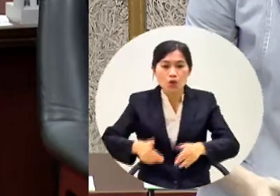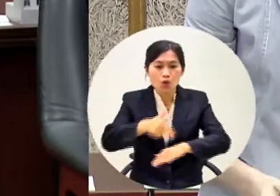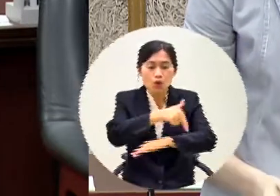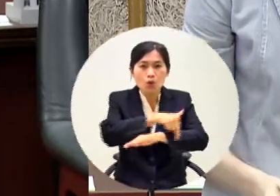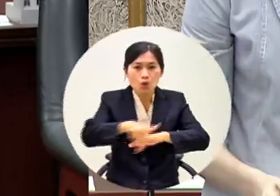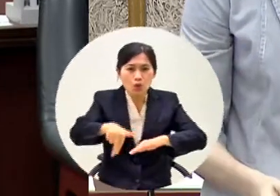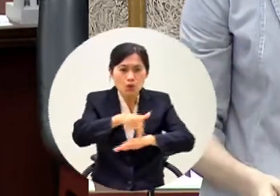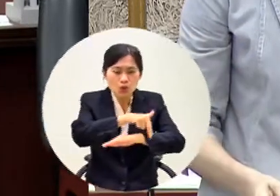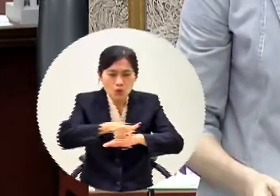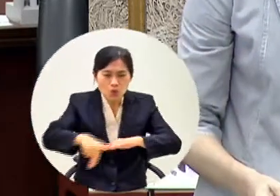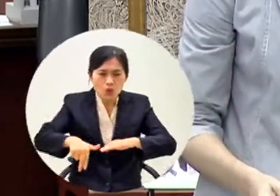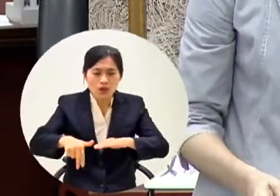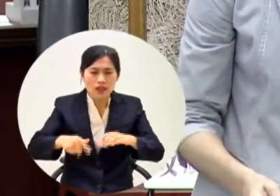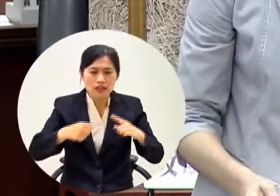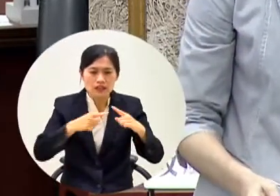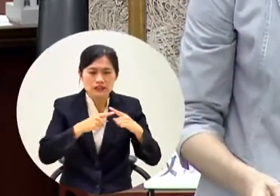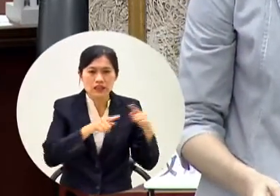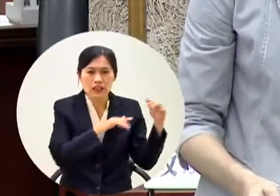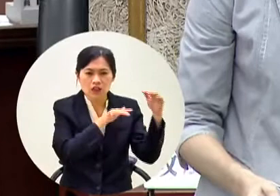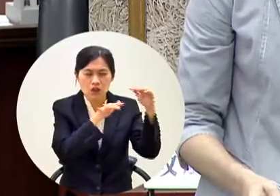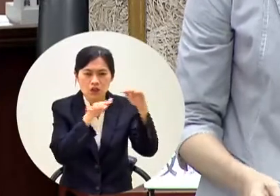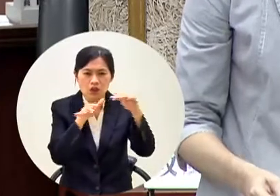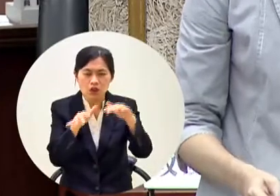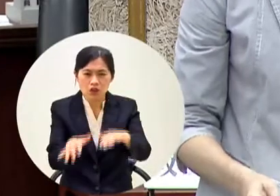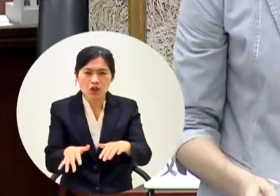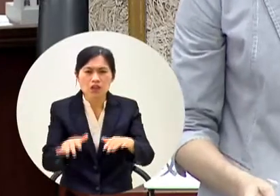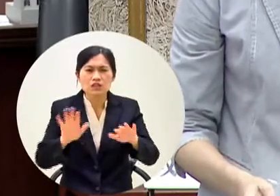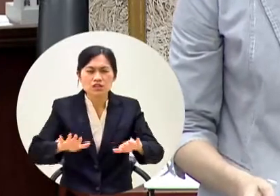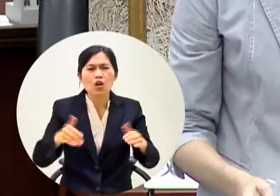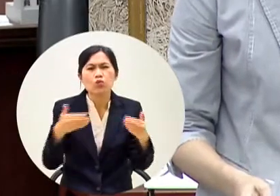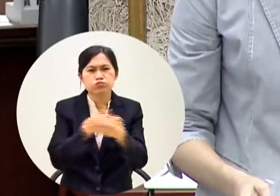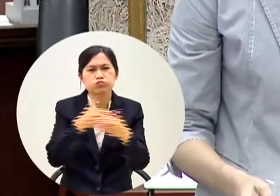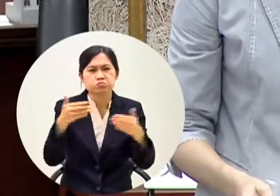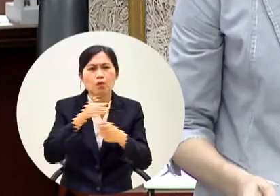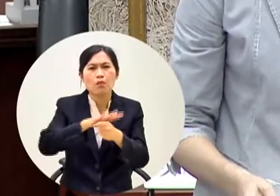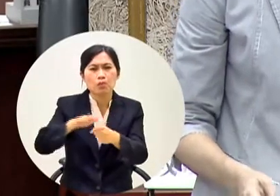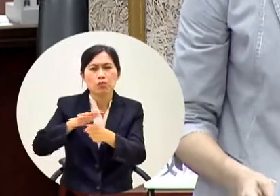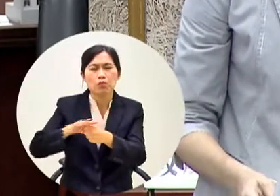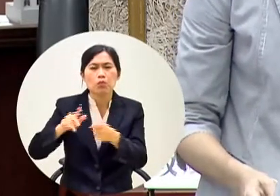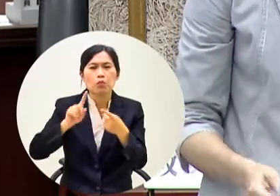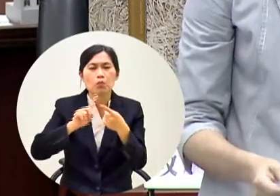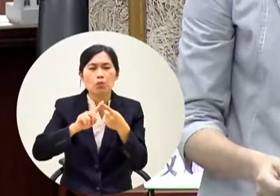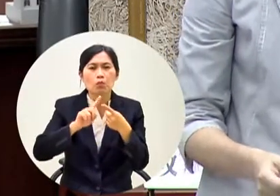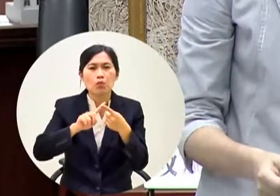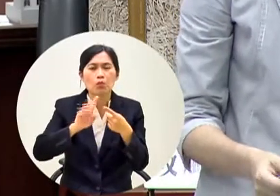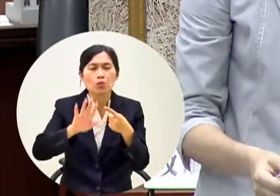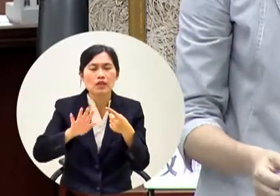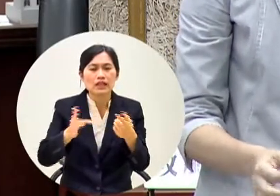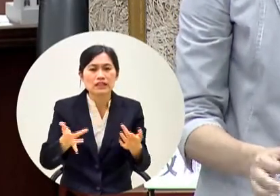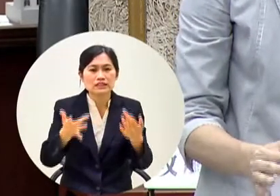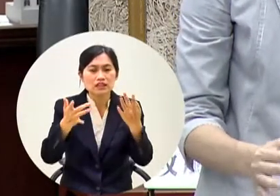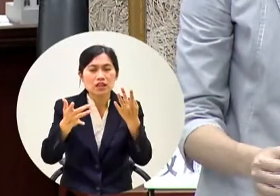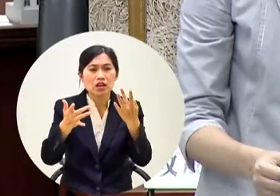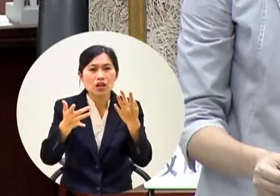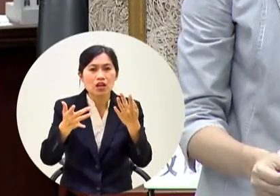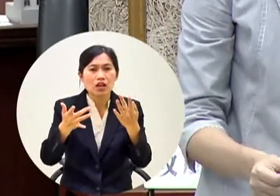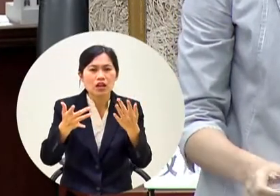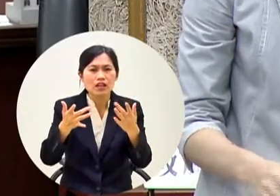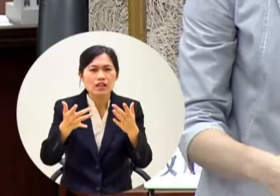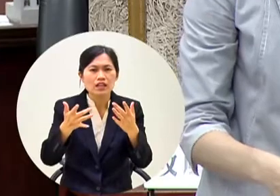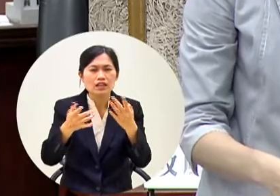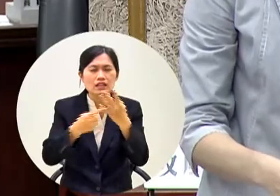之后，它这边的交通其实已经产生一个瓶颈。那也因应整个仁武产业园区的发展，其实我们在今年